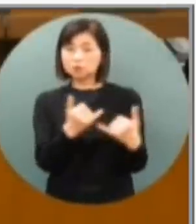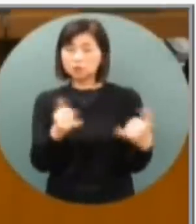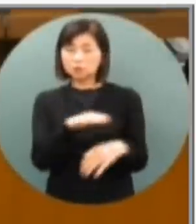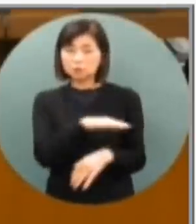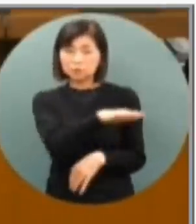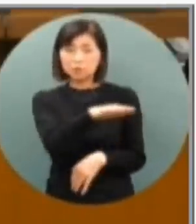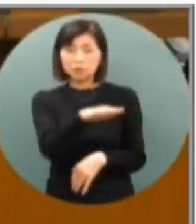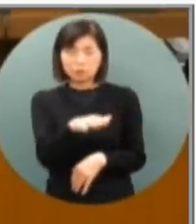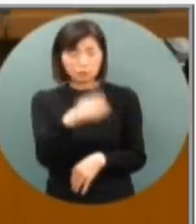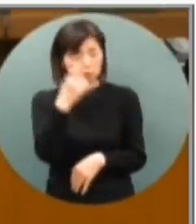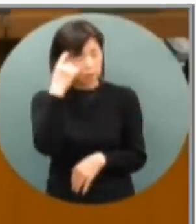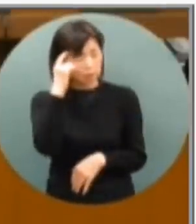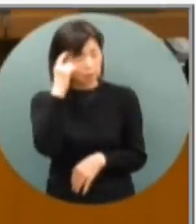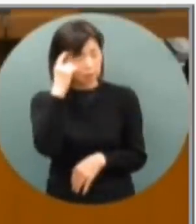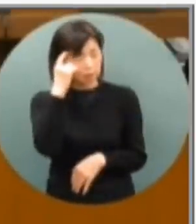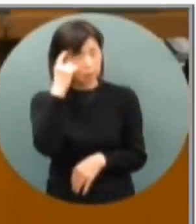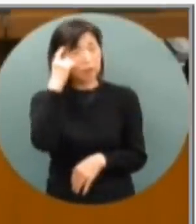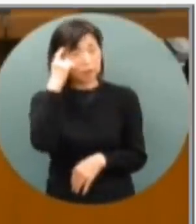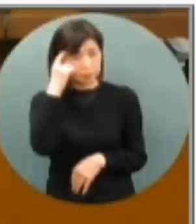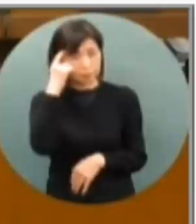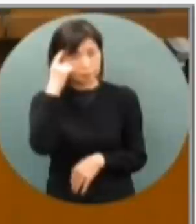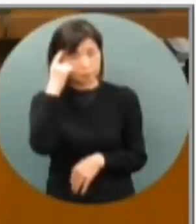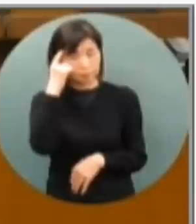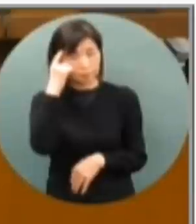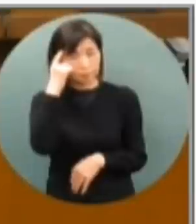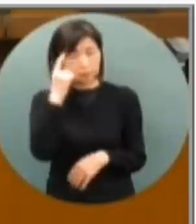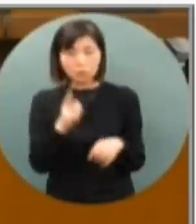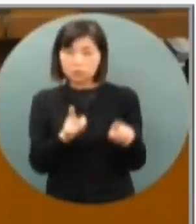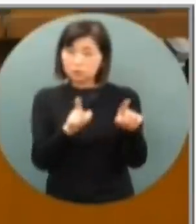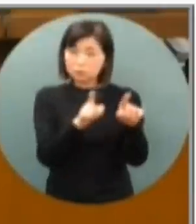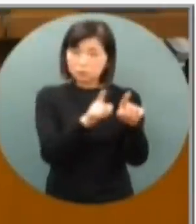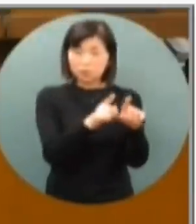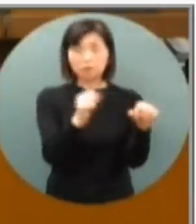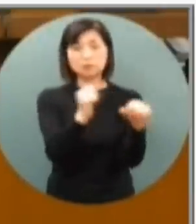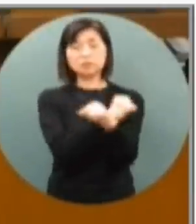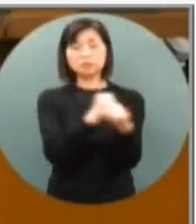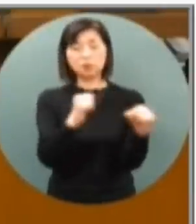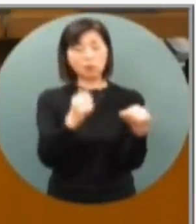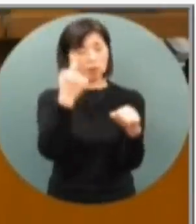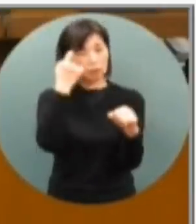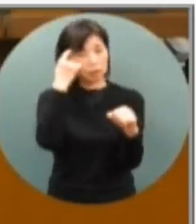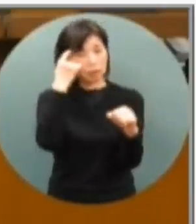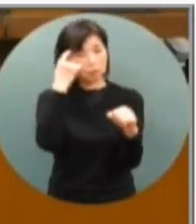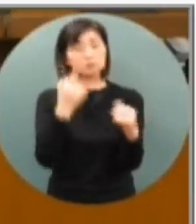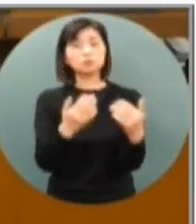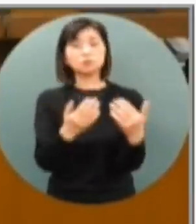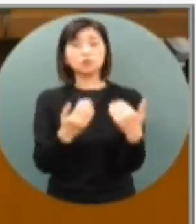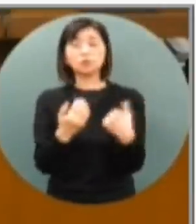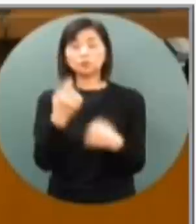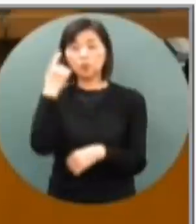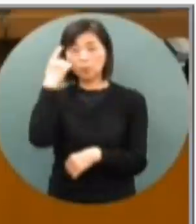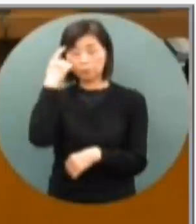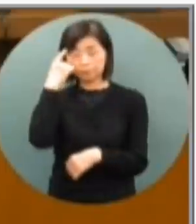寄り添って事業というのを考えていくことではないかというふうに思います。